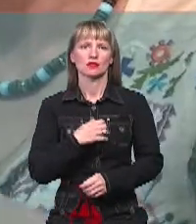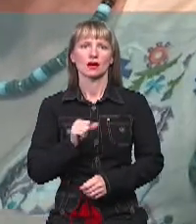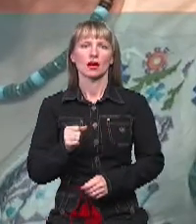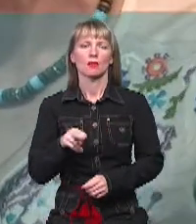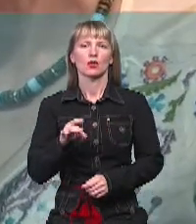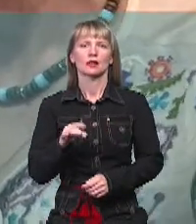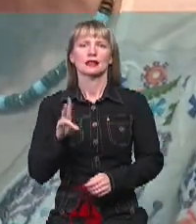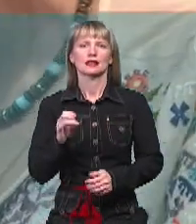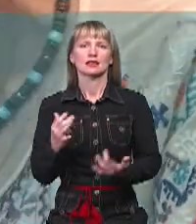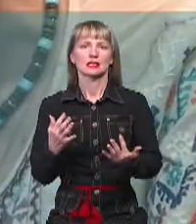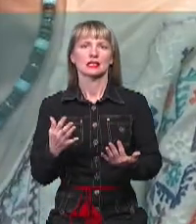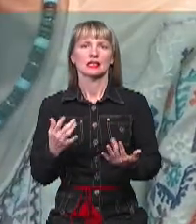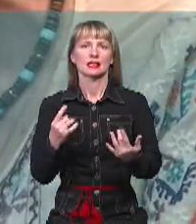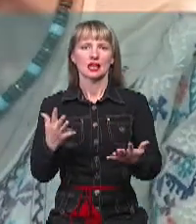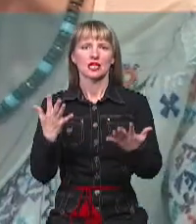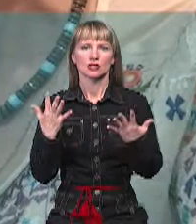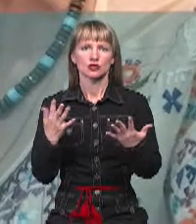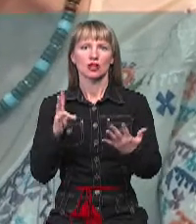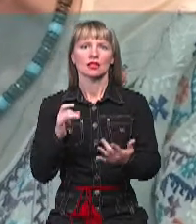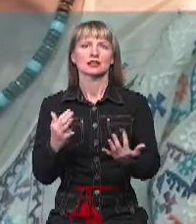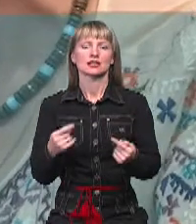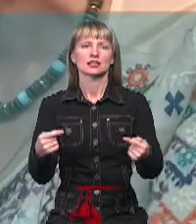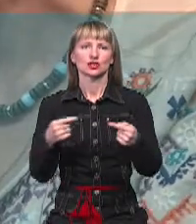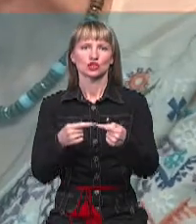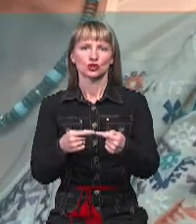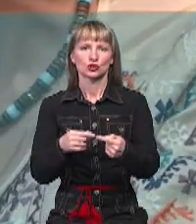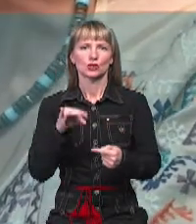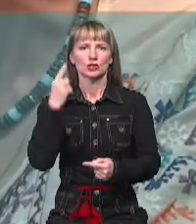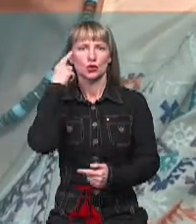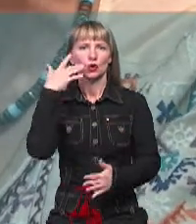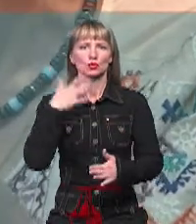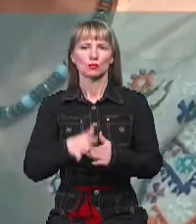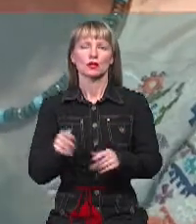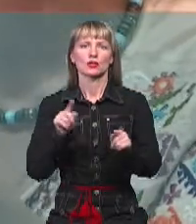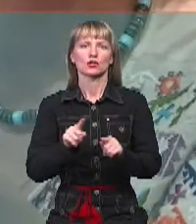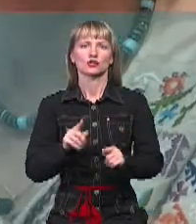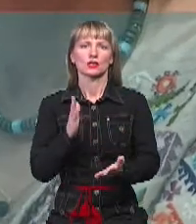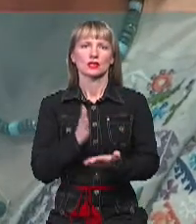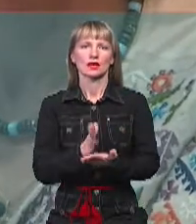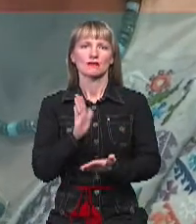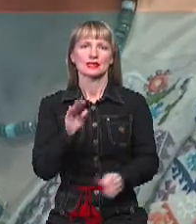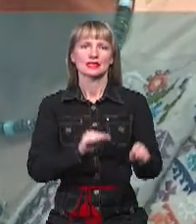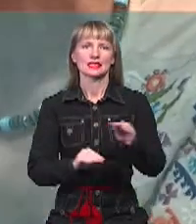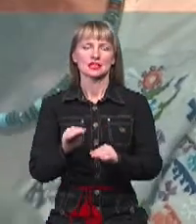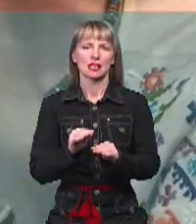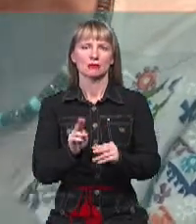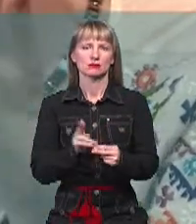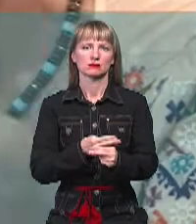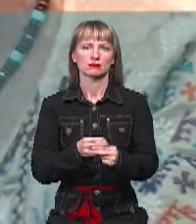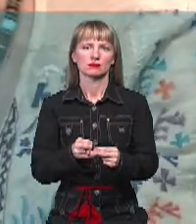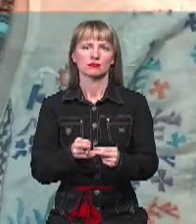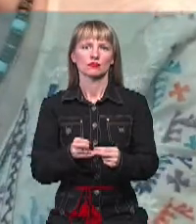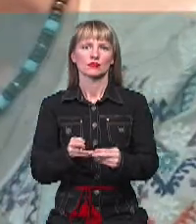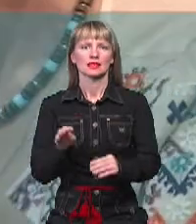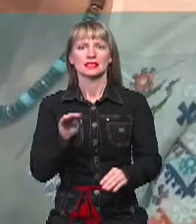ось про те, наскільки ясно, наскільки чітко і зрозуміло те, що відбувається в системі трансформації, в